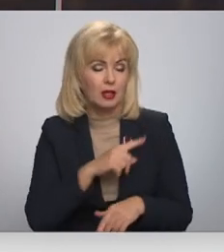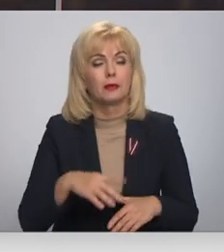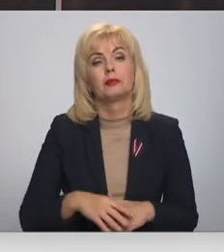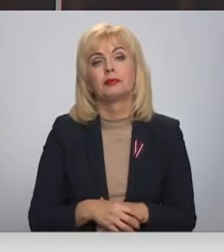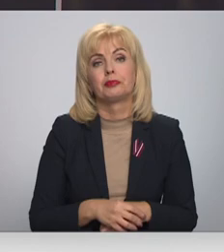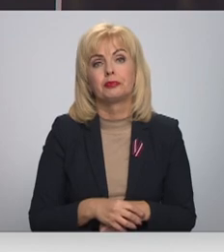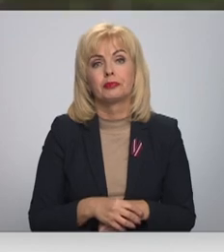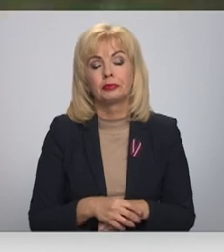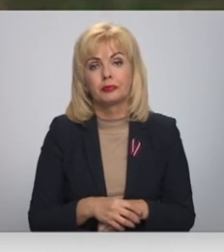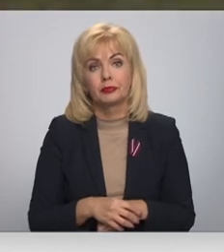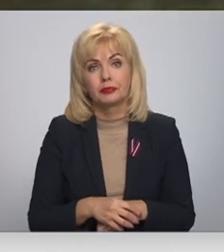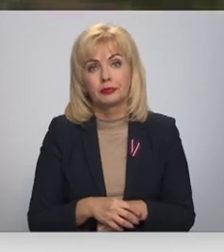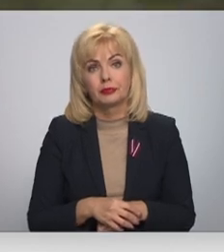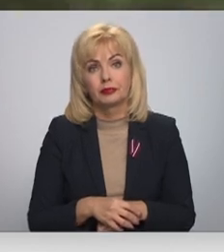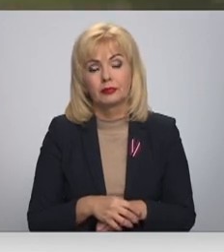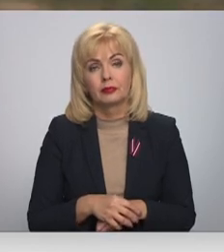Freidenfelds.